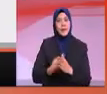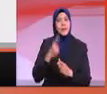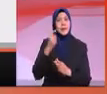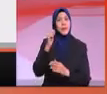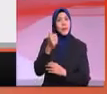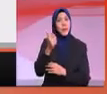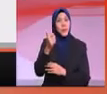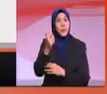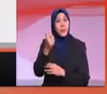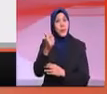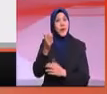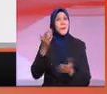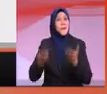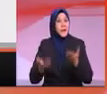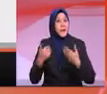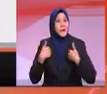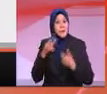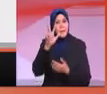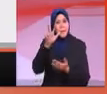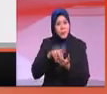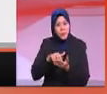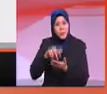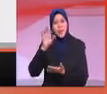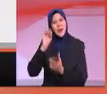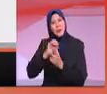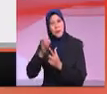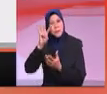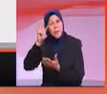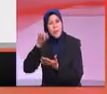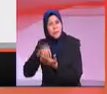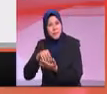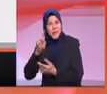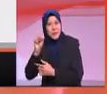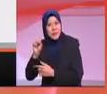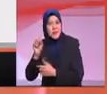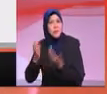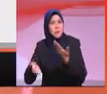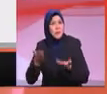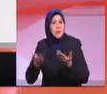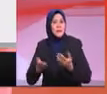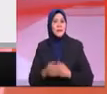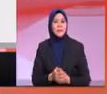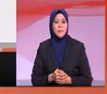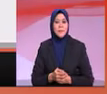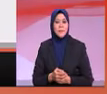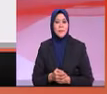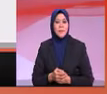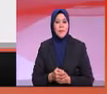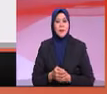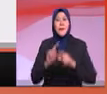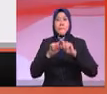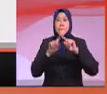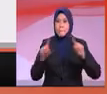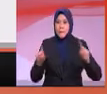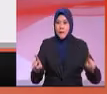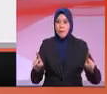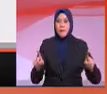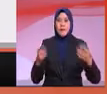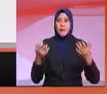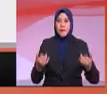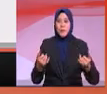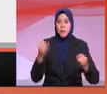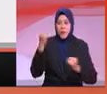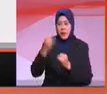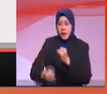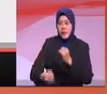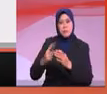Oktober contohnya, mungkin kita ada 3,000, 4,000 kes dan sebagainya. Next. Dan sekarang ni ternyata kita sampai